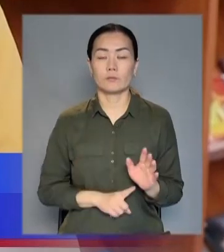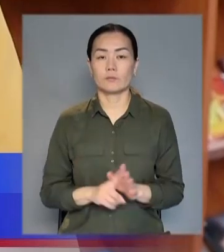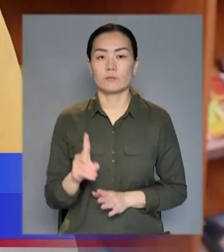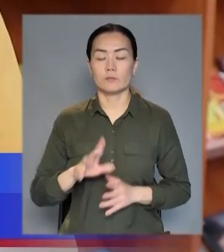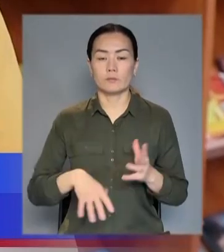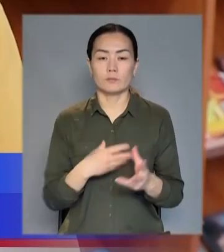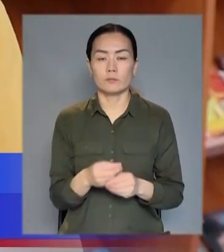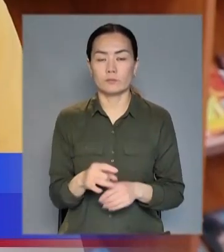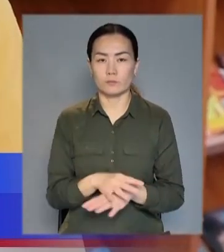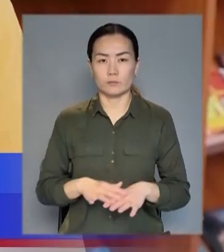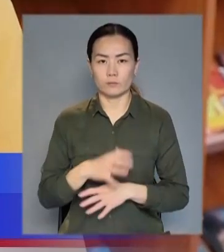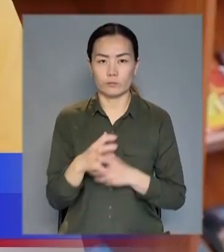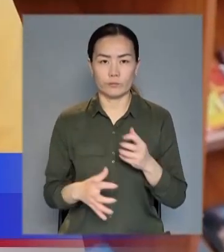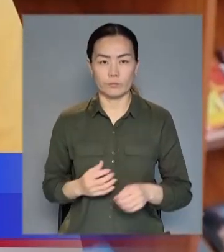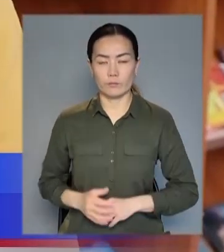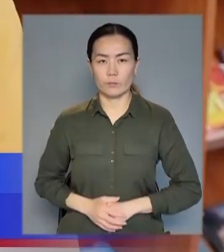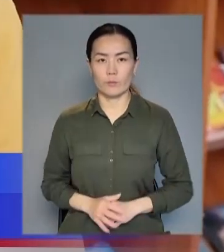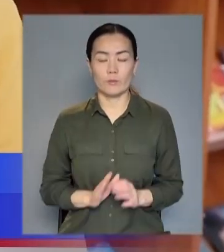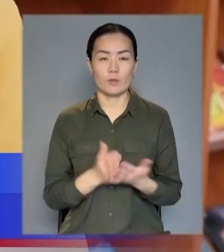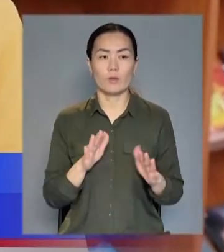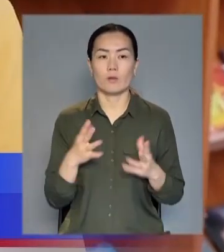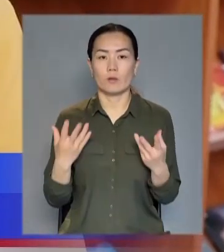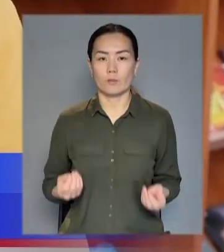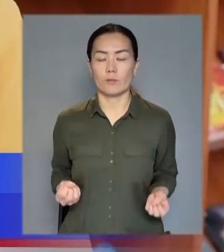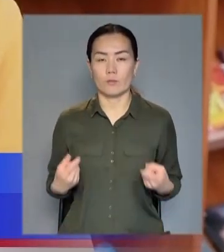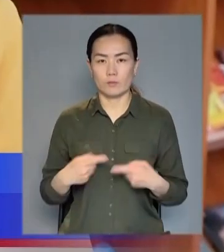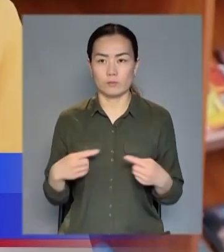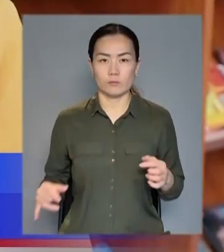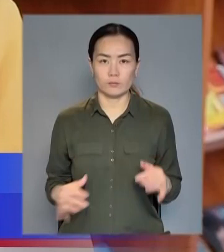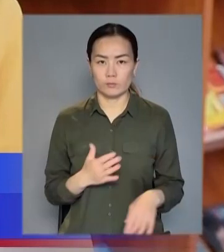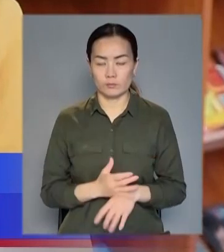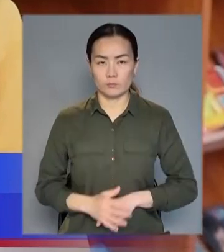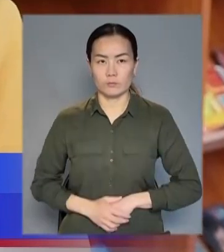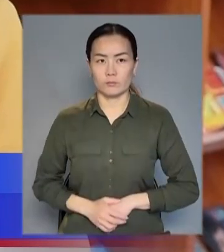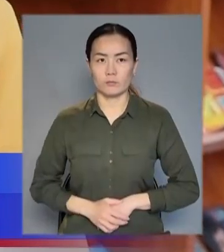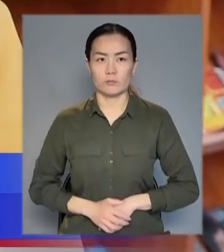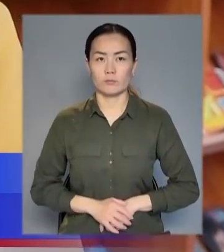бастап бүкіл халықаралық кітаптар күніне арналған көптеген шаралар өткізіп жатыр.